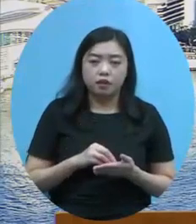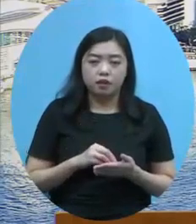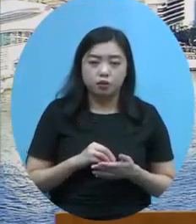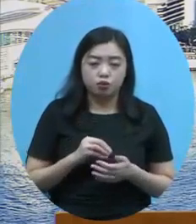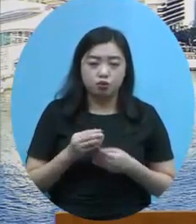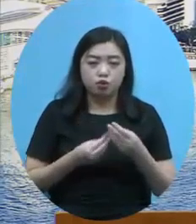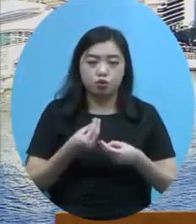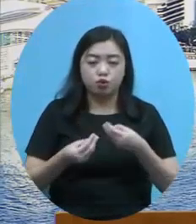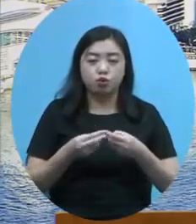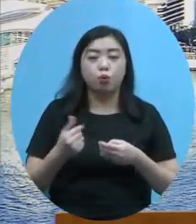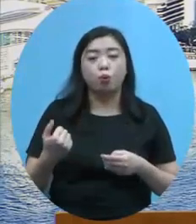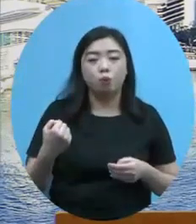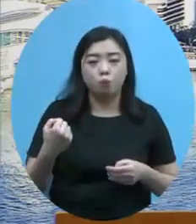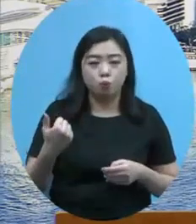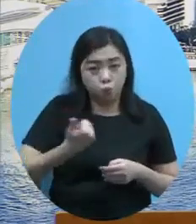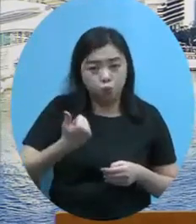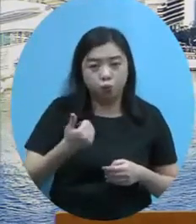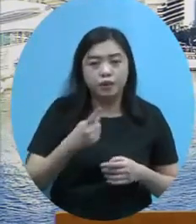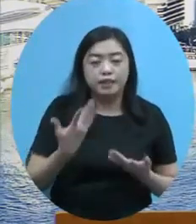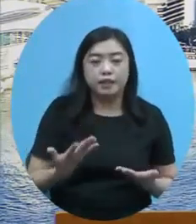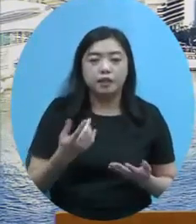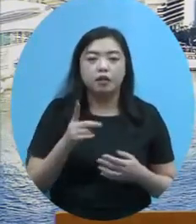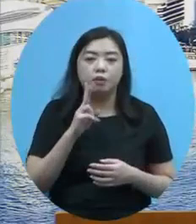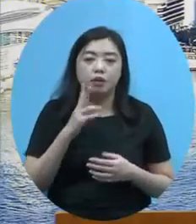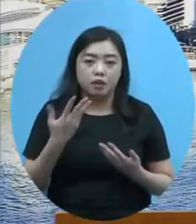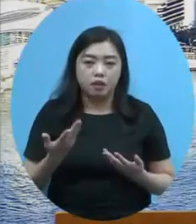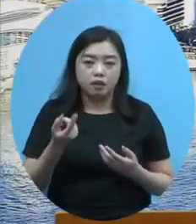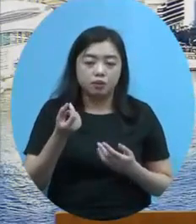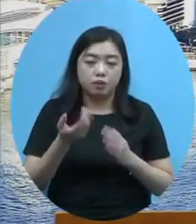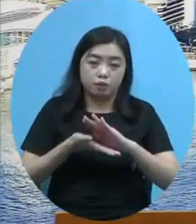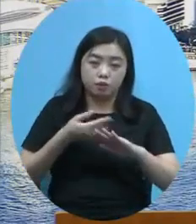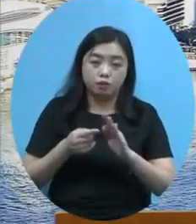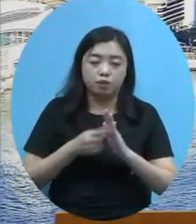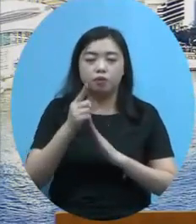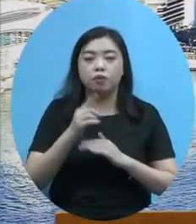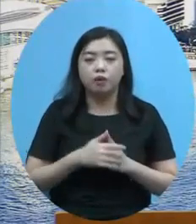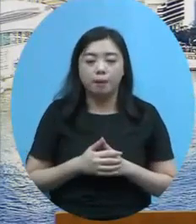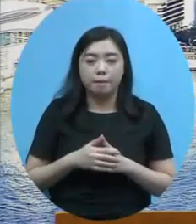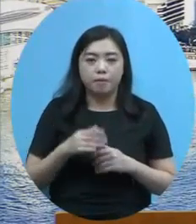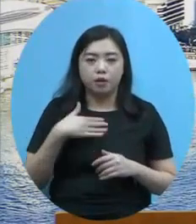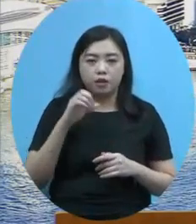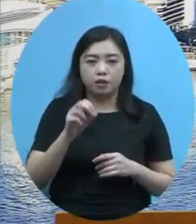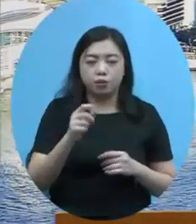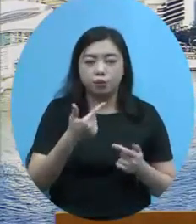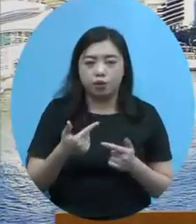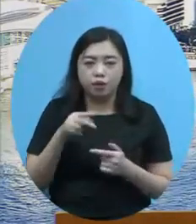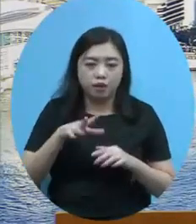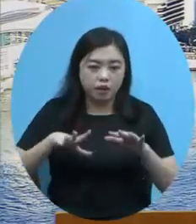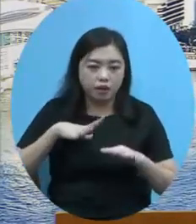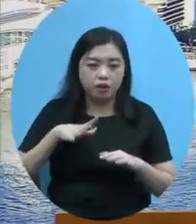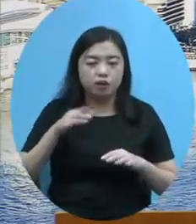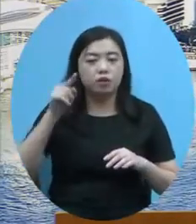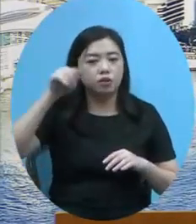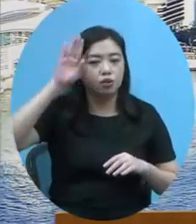傳播鏈喺社區嘅。咁所以現在即係只不過係即係些微嘅回升翻上去啦，咁我哋都要再睇住嚟緊個走勢係點